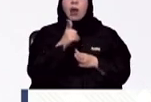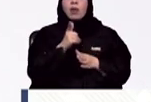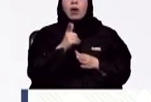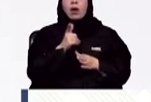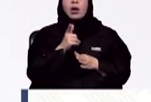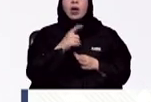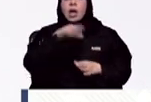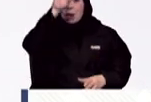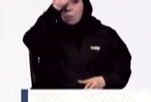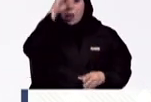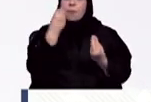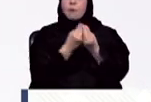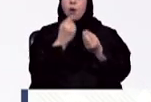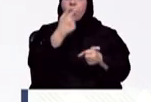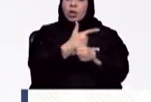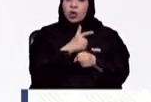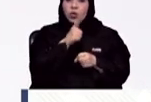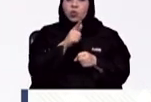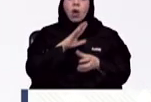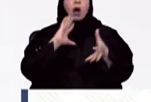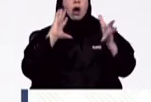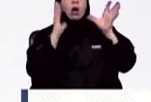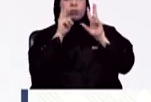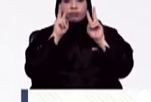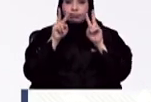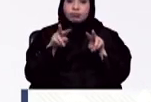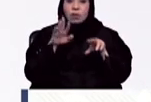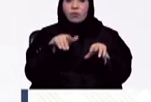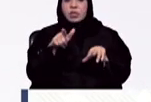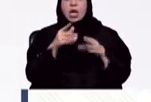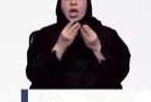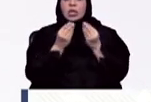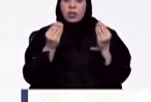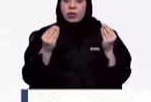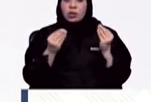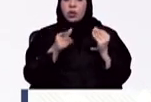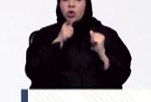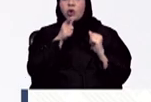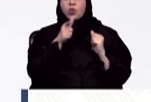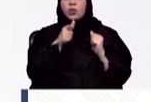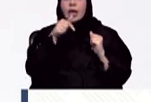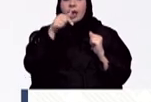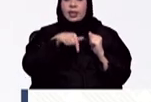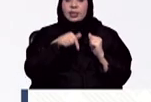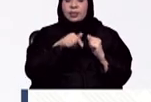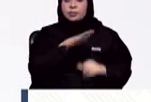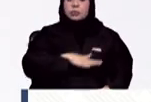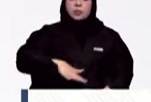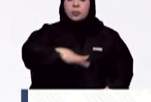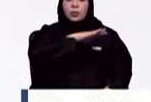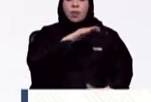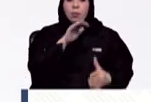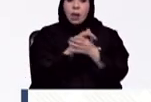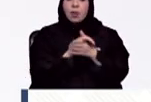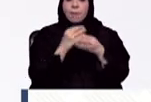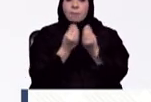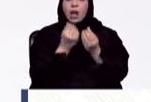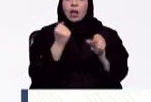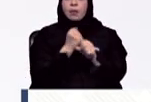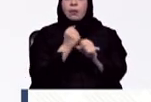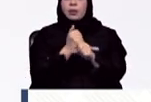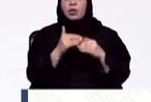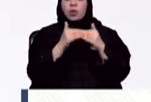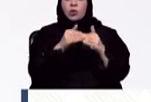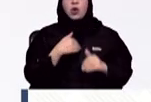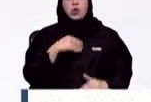يعكس لنا, وهذا شلون إحنا نثبت للعالم إن مستوانا, مستوى الوعي اللي عندنا, مستوى الثقافة, المستوى الحضاري بمملكة البحرين, وهذا